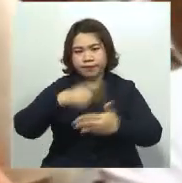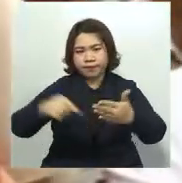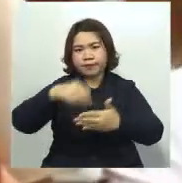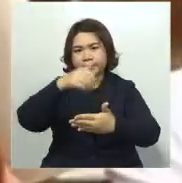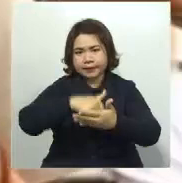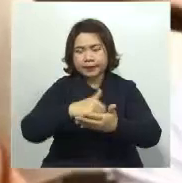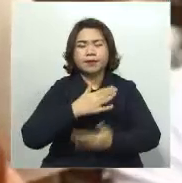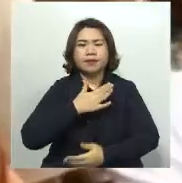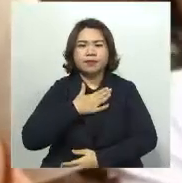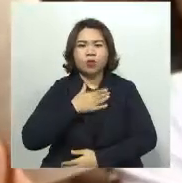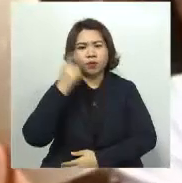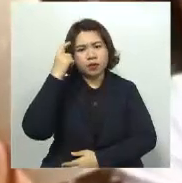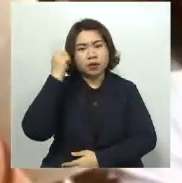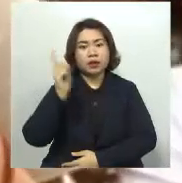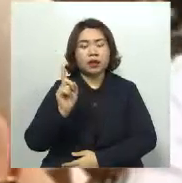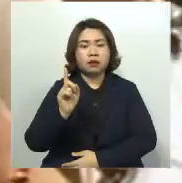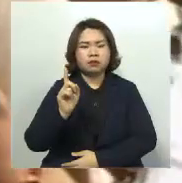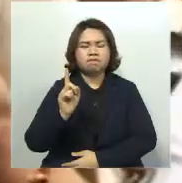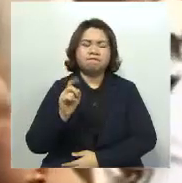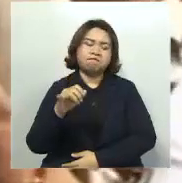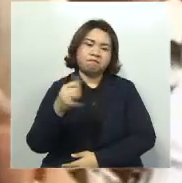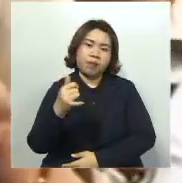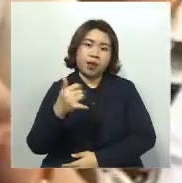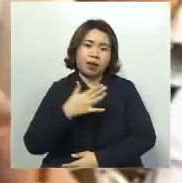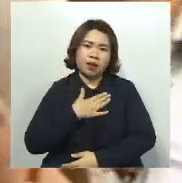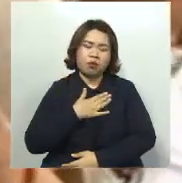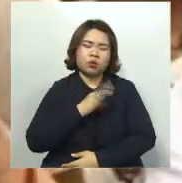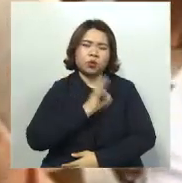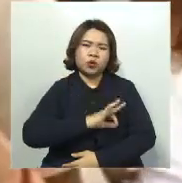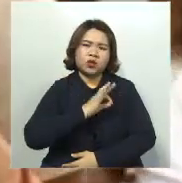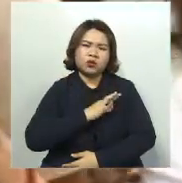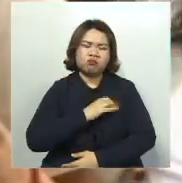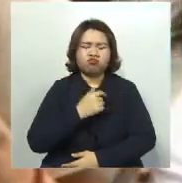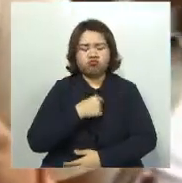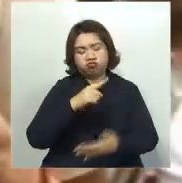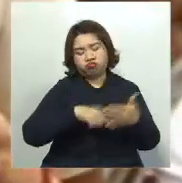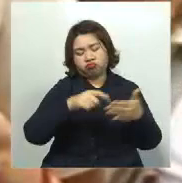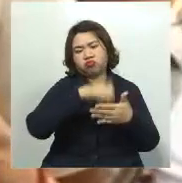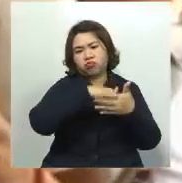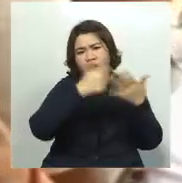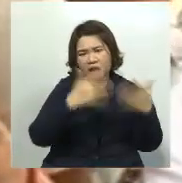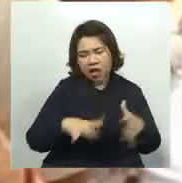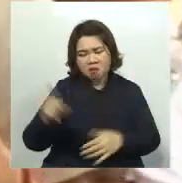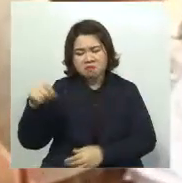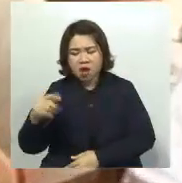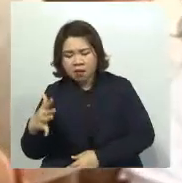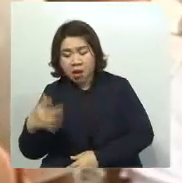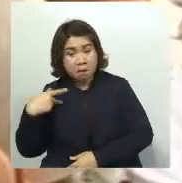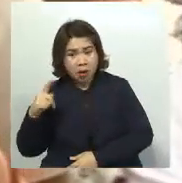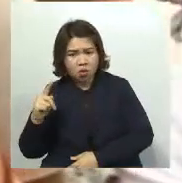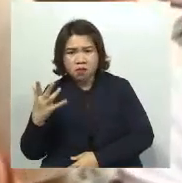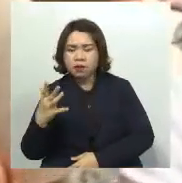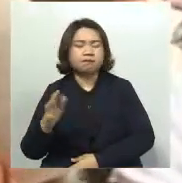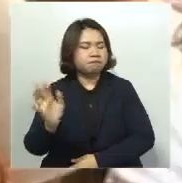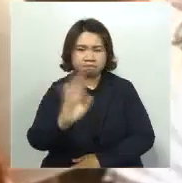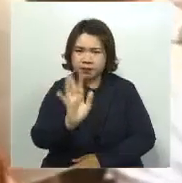จริงๆแล้วผมว่าการได้บางทีการที่เรารู้สึกว่าเลือกไปแล้วหรือว่าไม่มาก็คงไม่มีผลแตกต่างอะไรหร